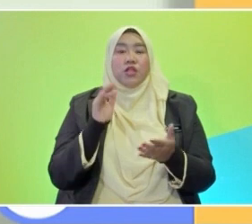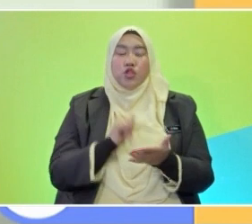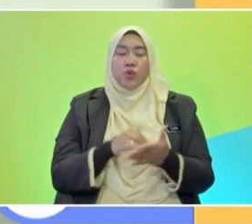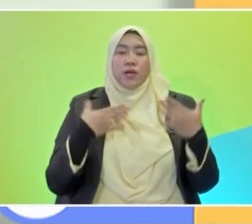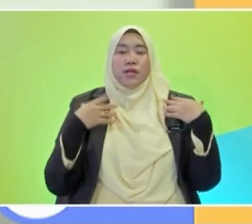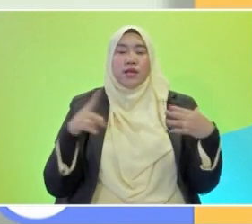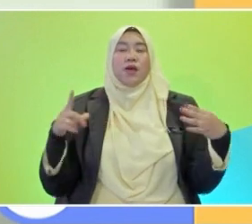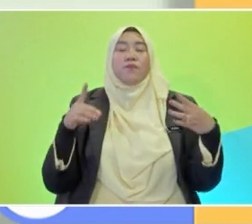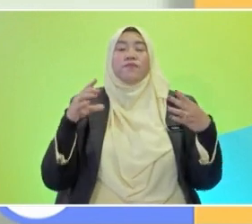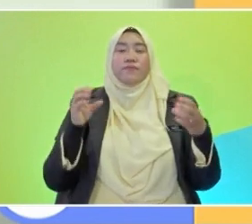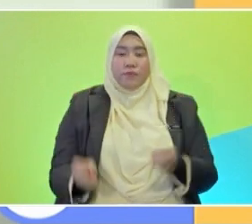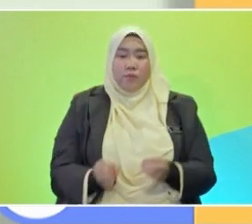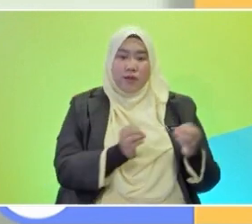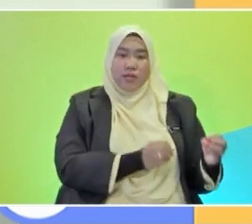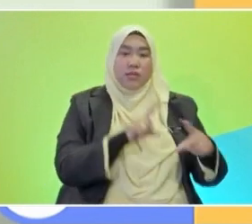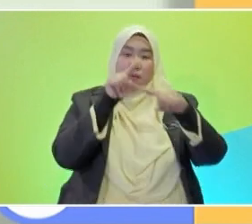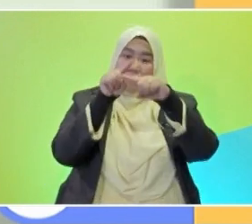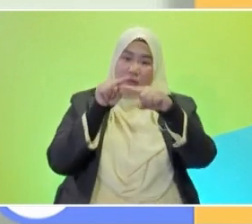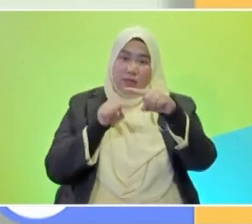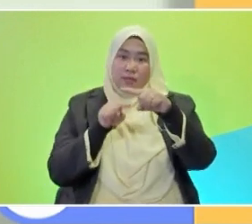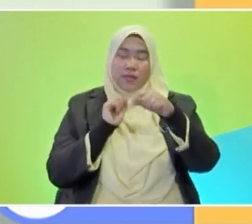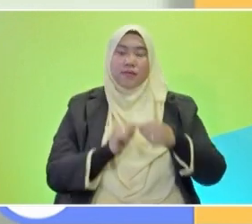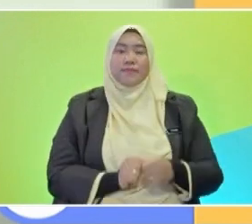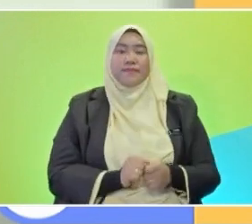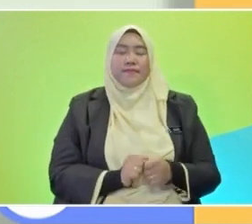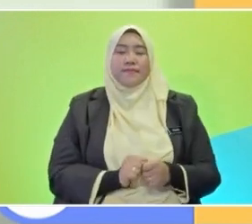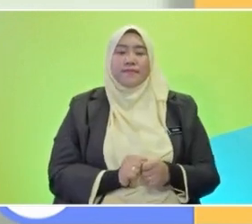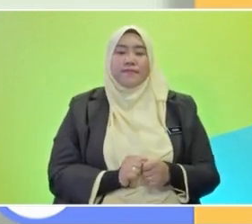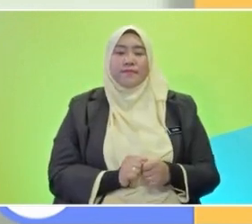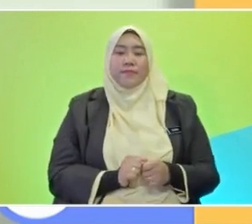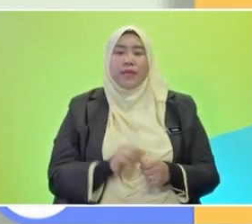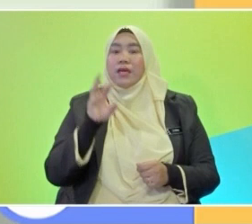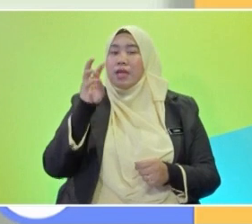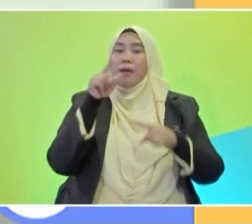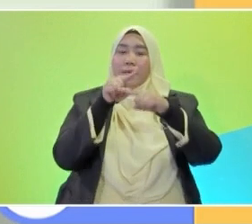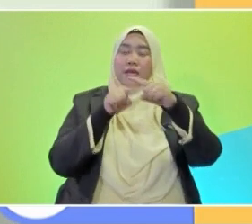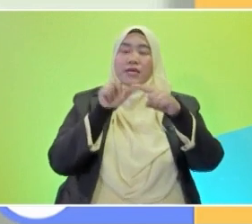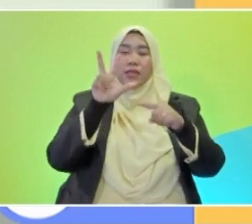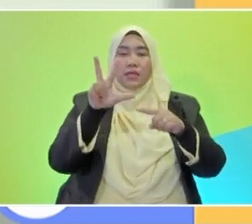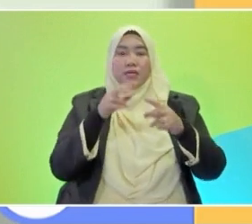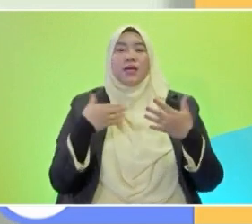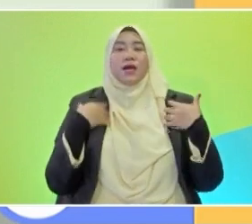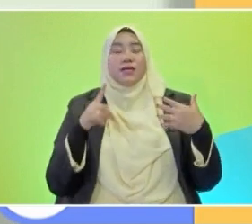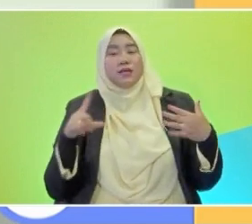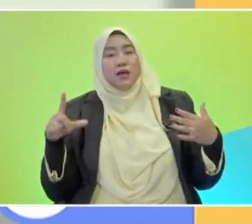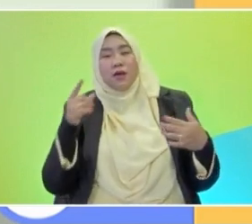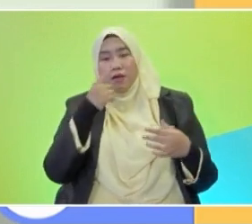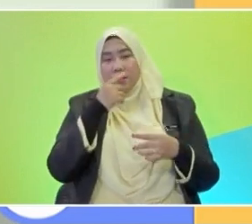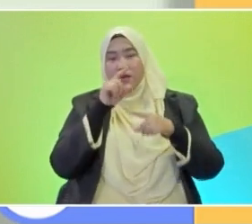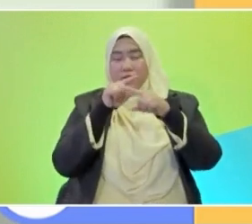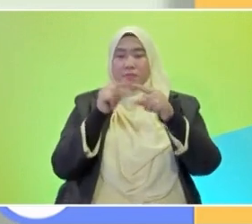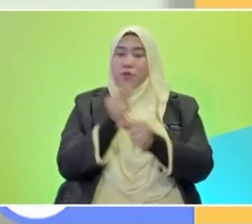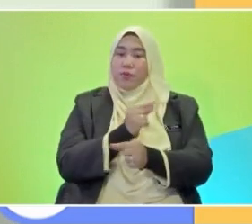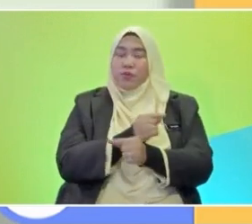bagi jadi jelas bahwa nampak nambah gigi tiga itu adalah operasi bagi itu operasi yang kita gunakan baik